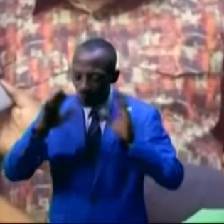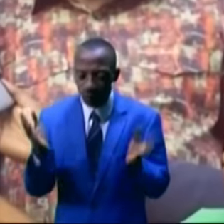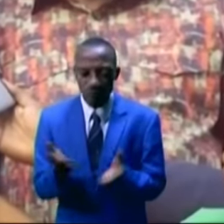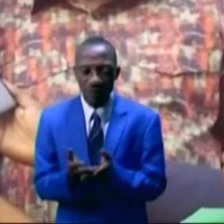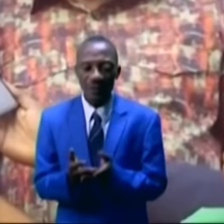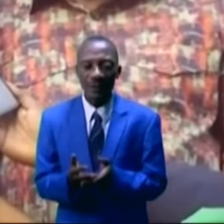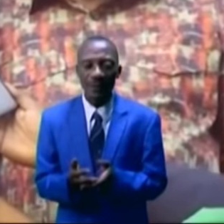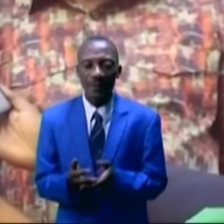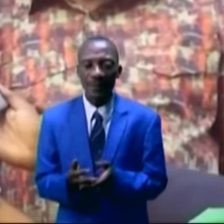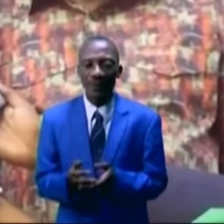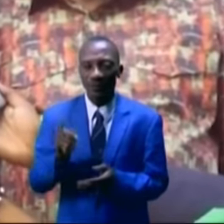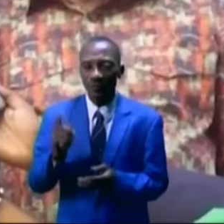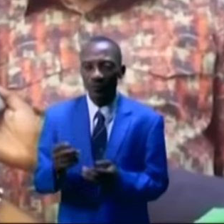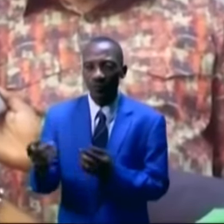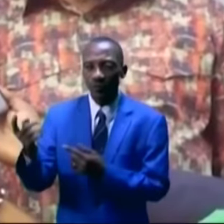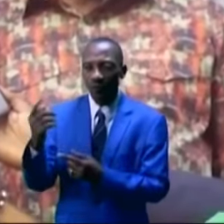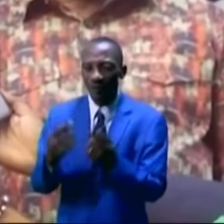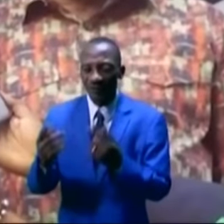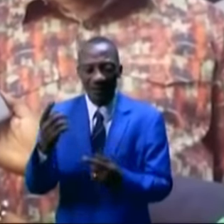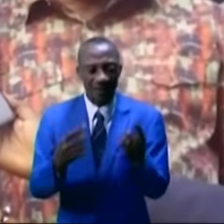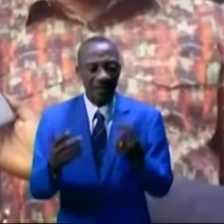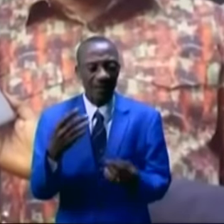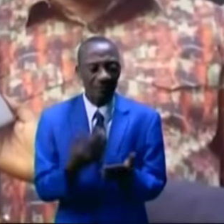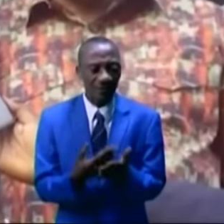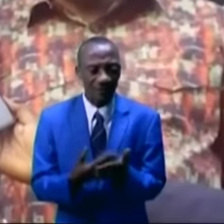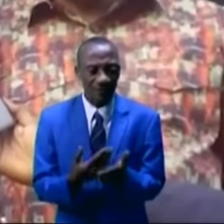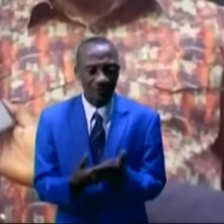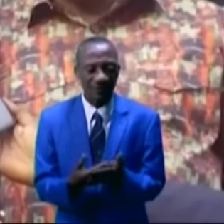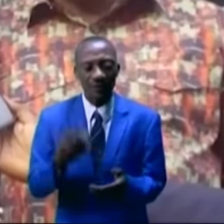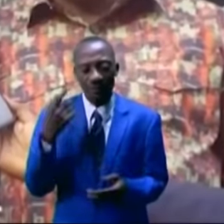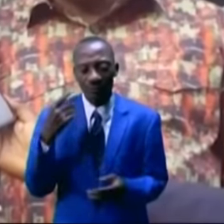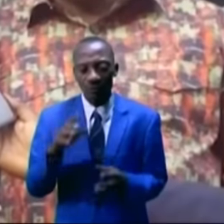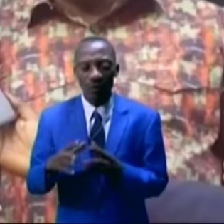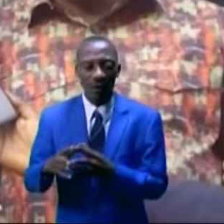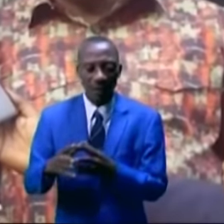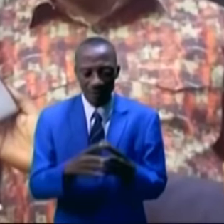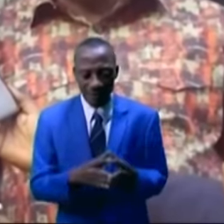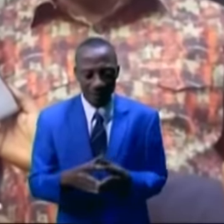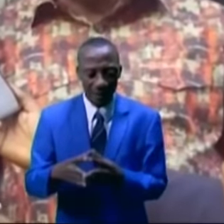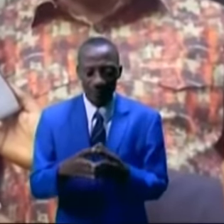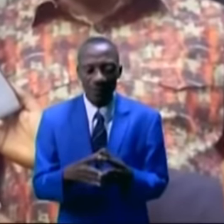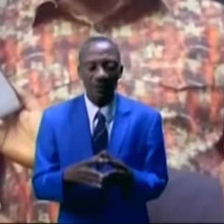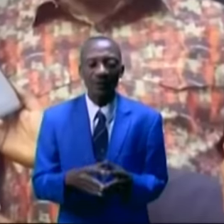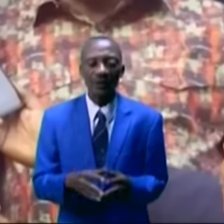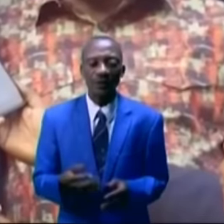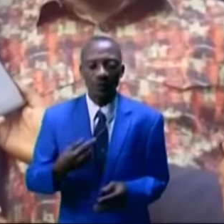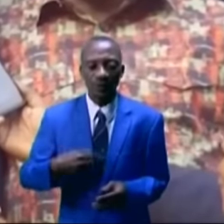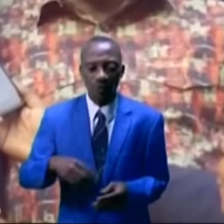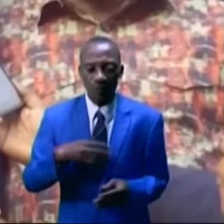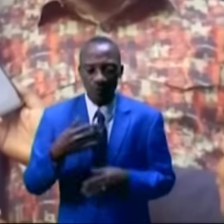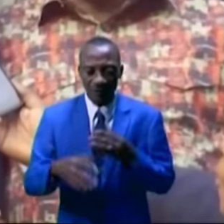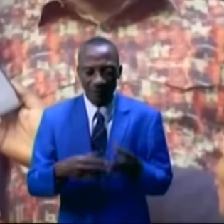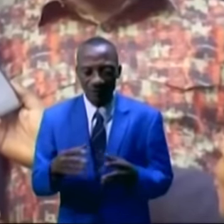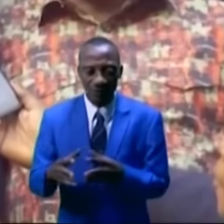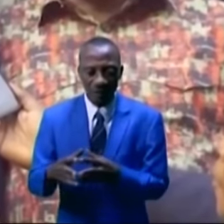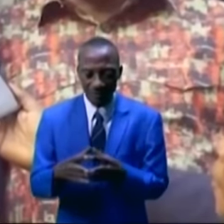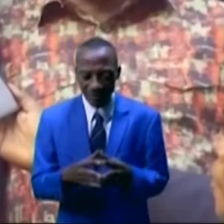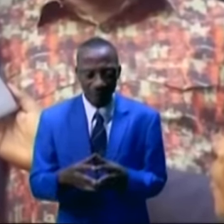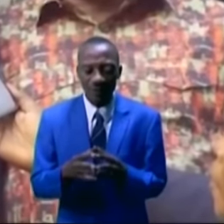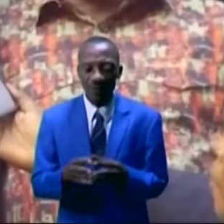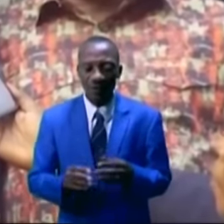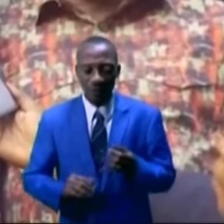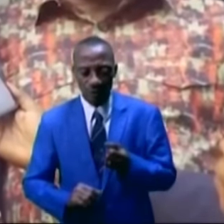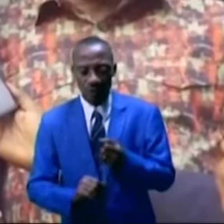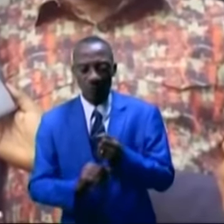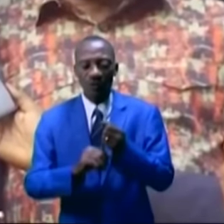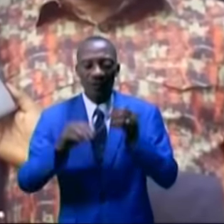venir très rapidement s'enregistrer pour qu'ensemble nous accompagnions notre peuple, ainsi que le président de la République qui